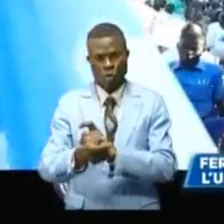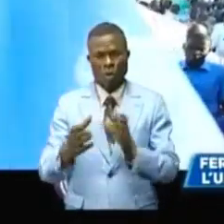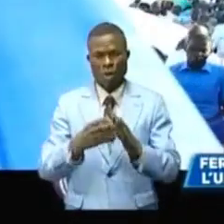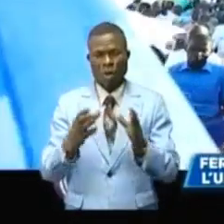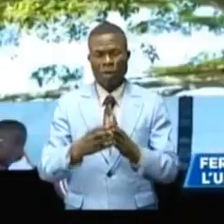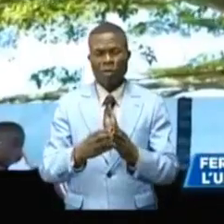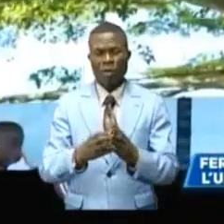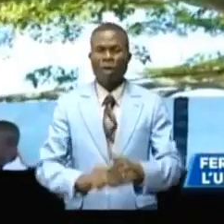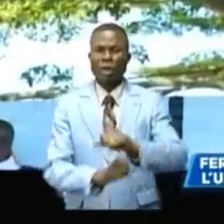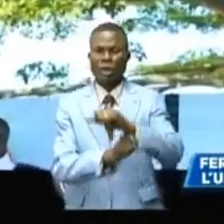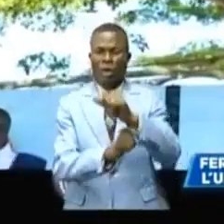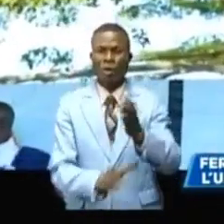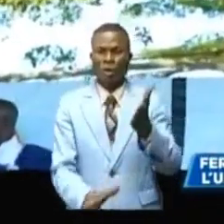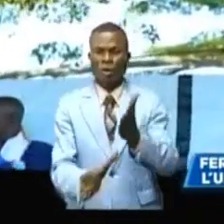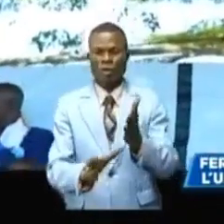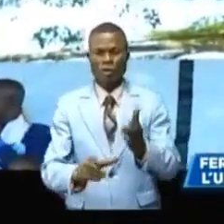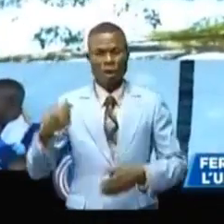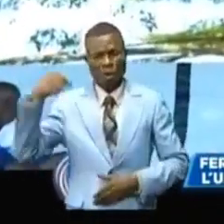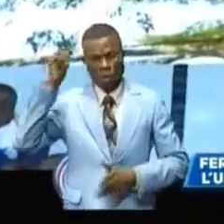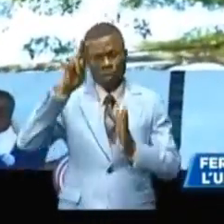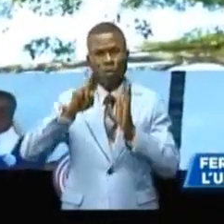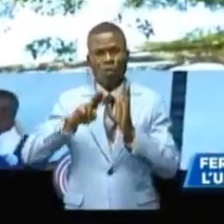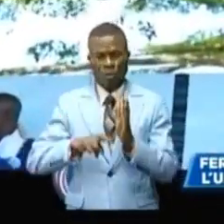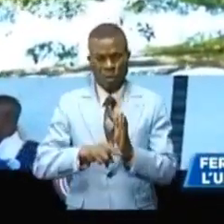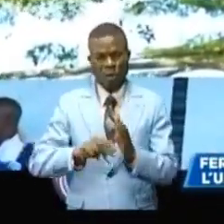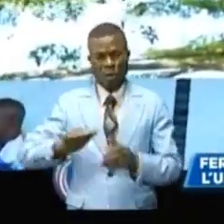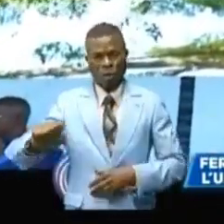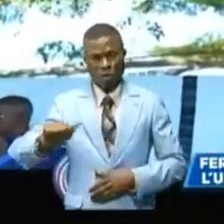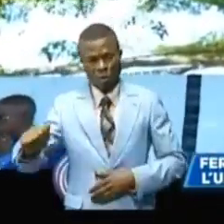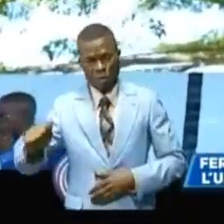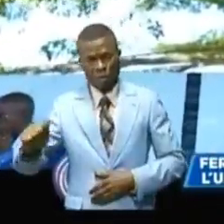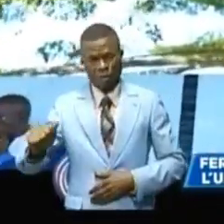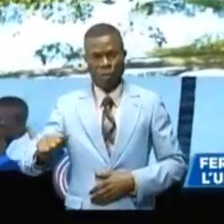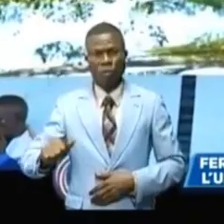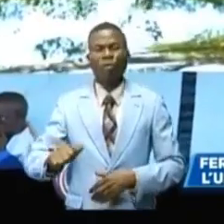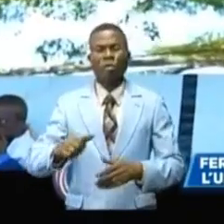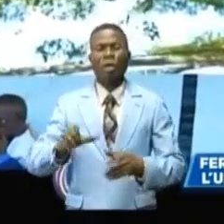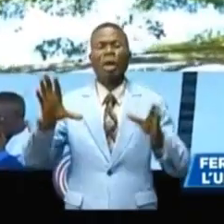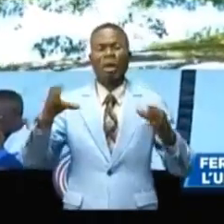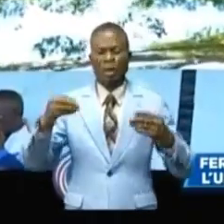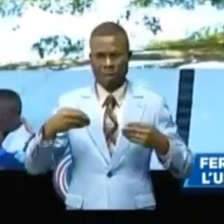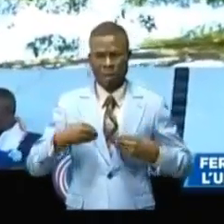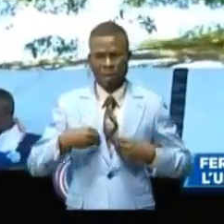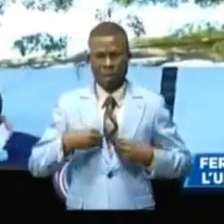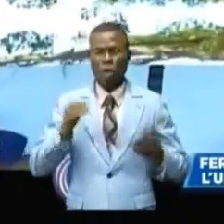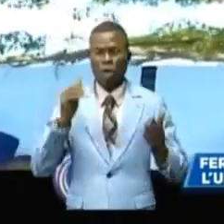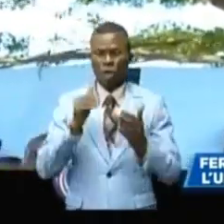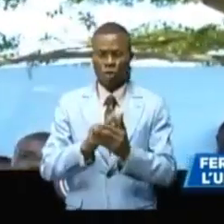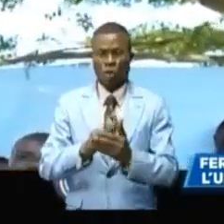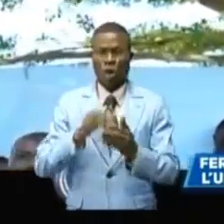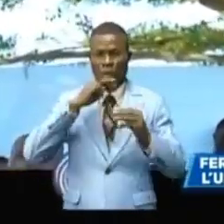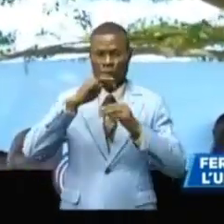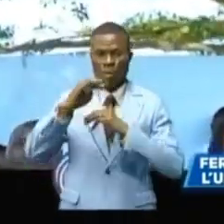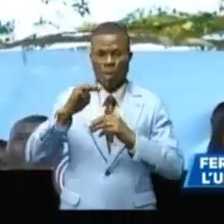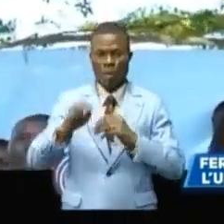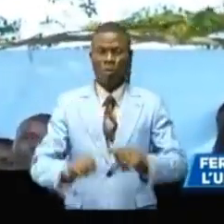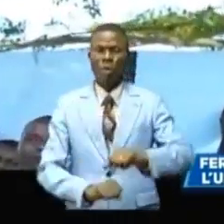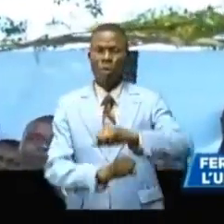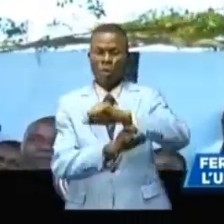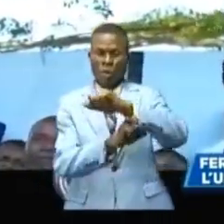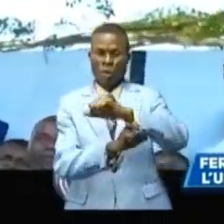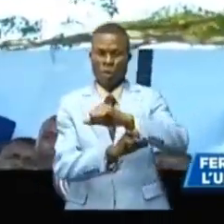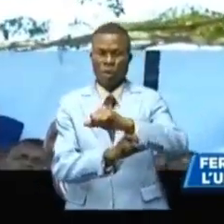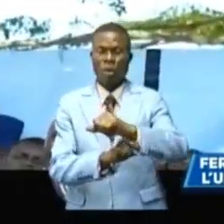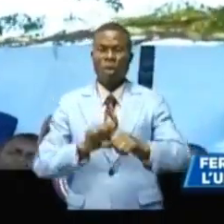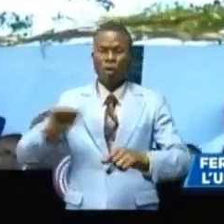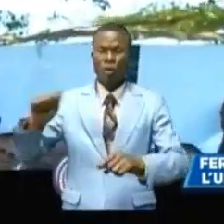l'apport du vice-gouverneur, qui lui-même est resté reconnaissant face à ce message de soutien, il